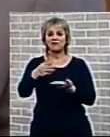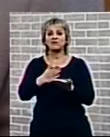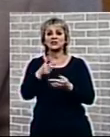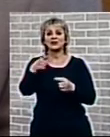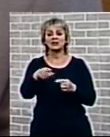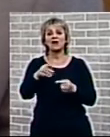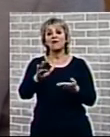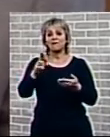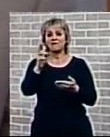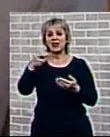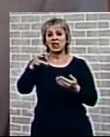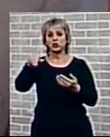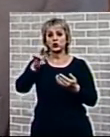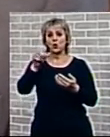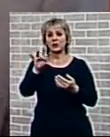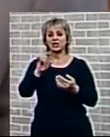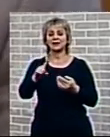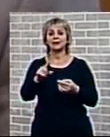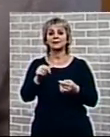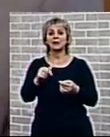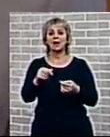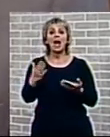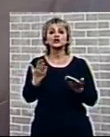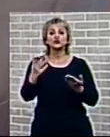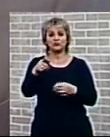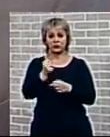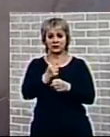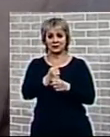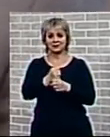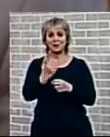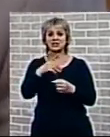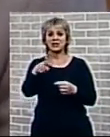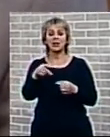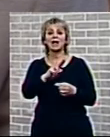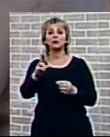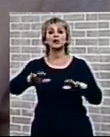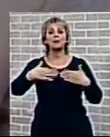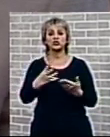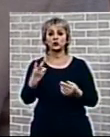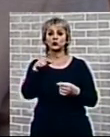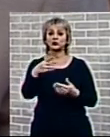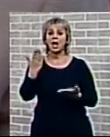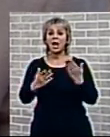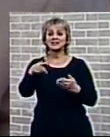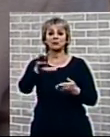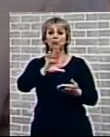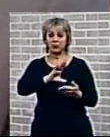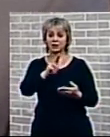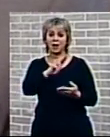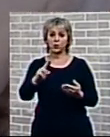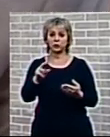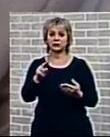Ветераны, волонтеры, а из чего делать? Это надо кому-то обращаться. А если бы был какой-то